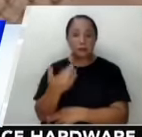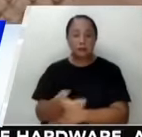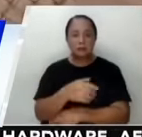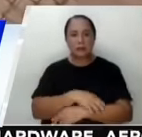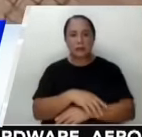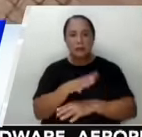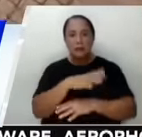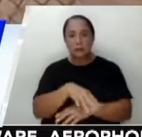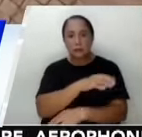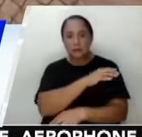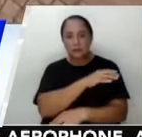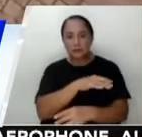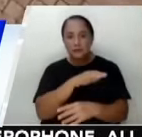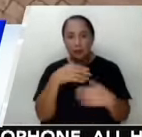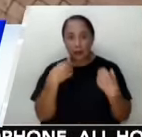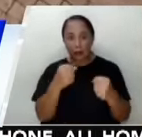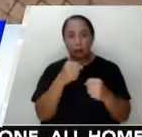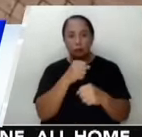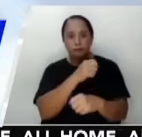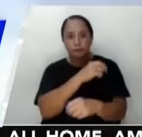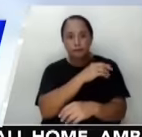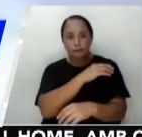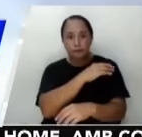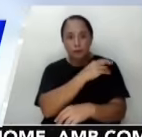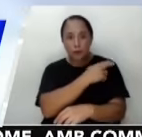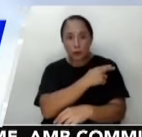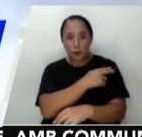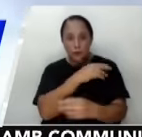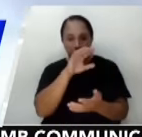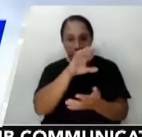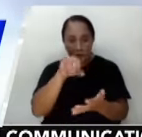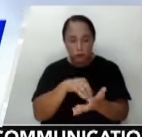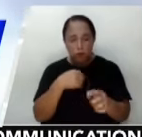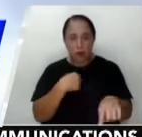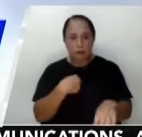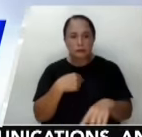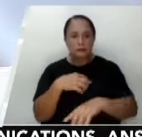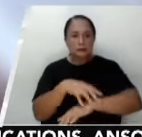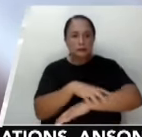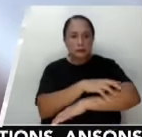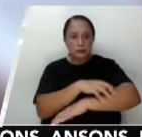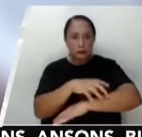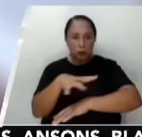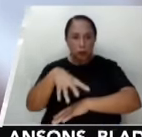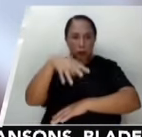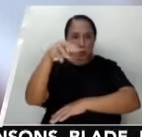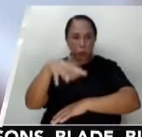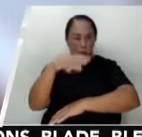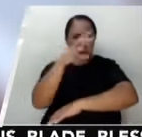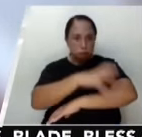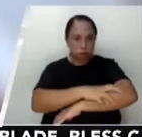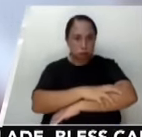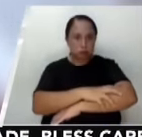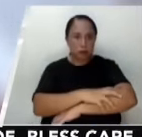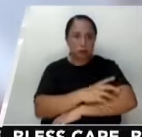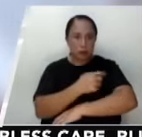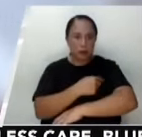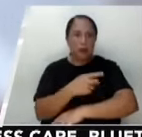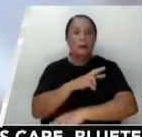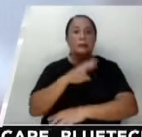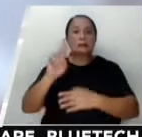pangitim ng braso ng bata na kinapitan ng dikya. Ayon sa RHU, ang pagkapit ng dikya sa bata ay nagresulta